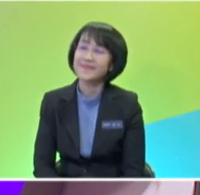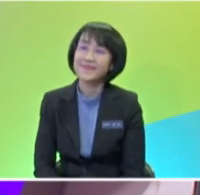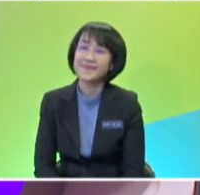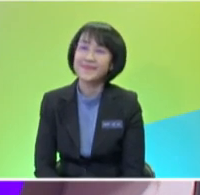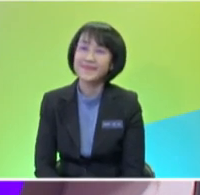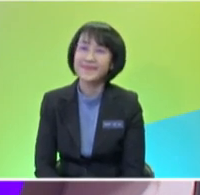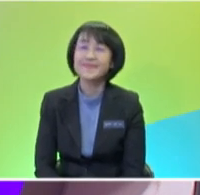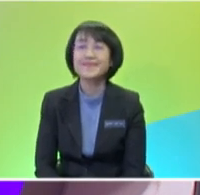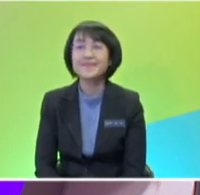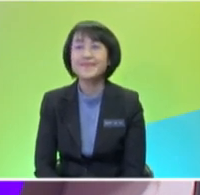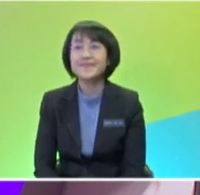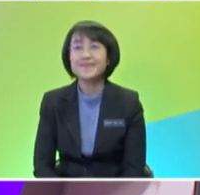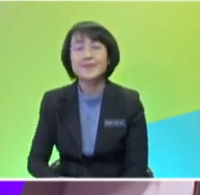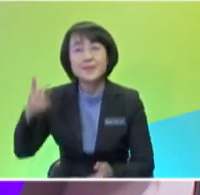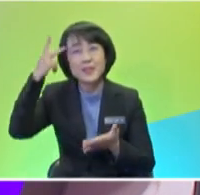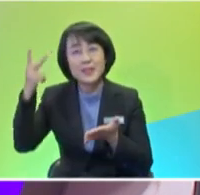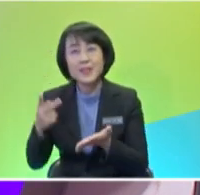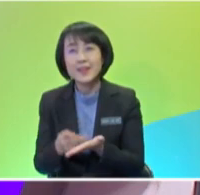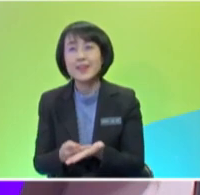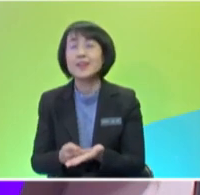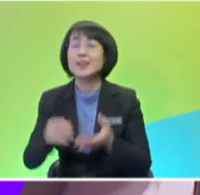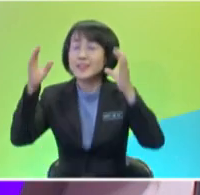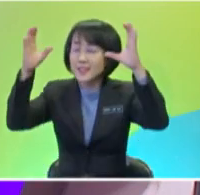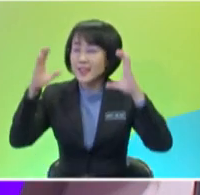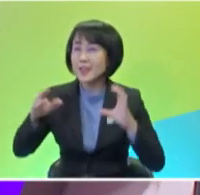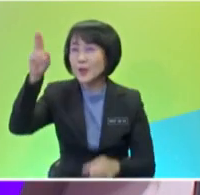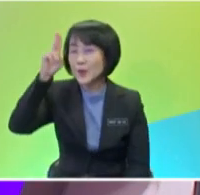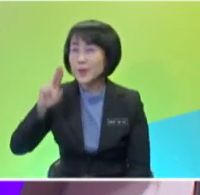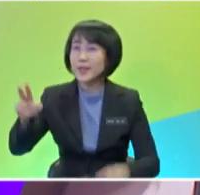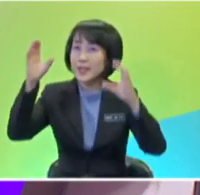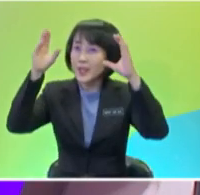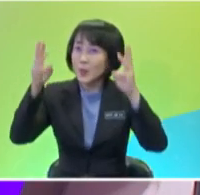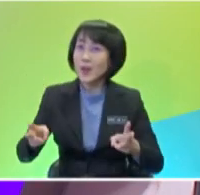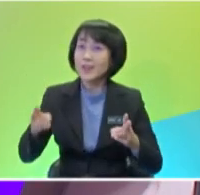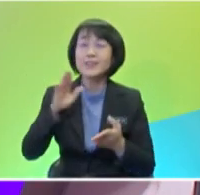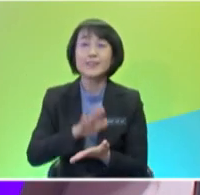pengenalan Bagaimana cara menghormati warga sekolah